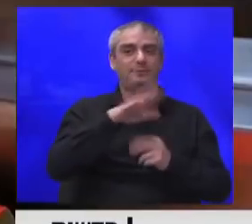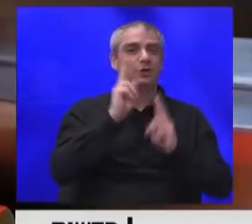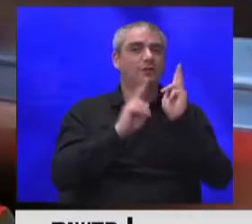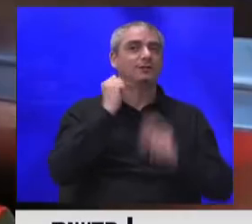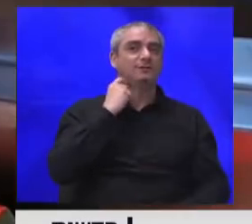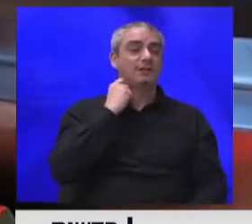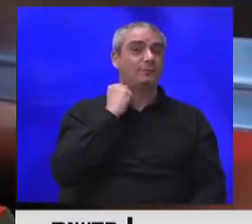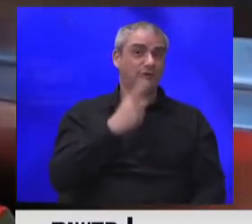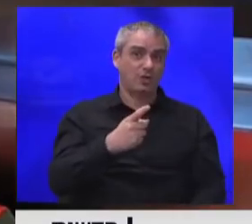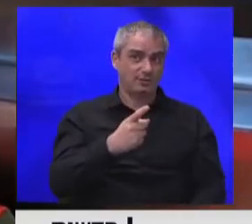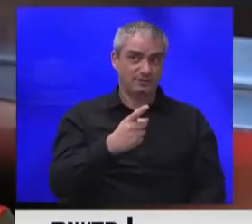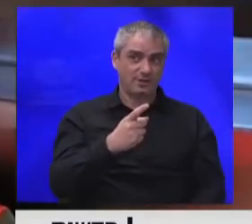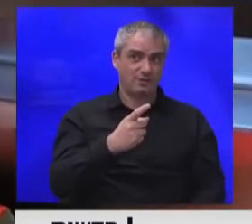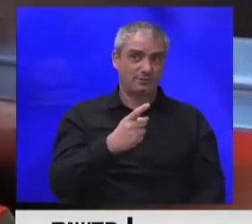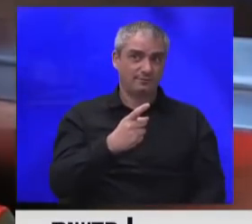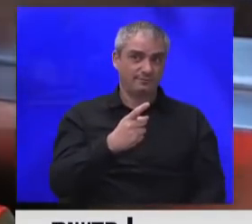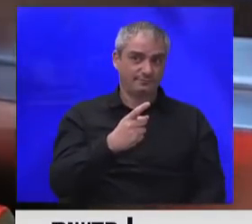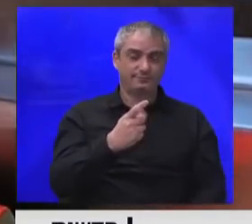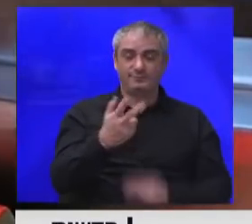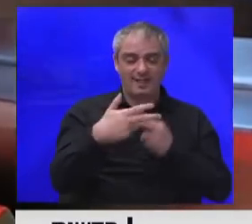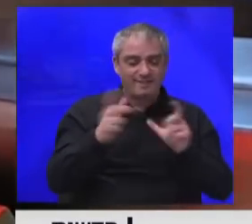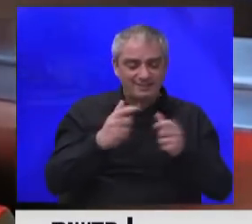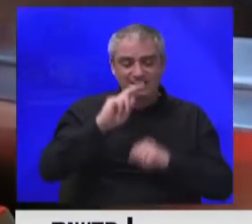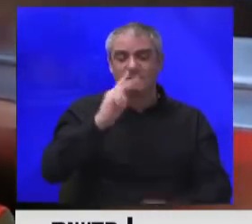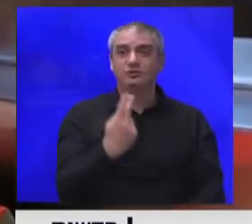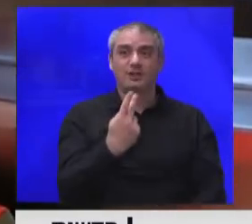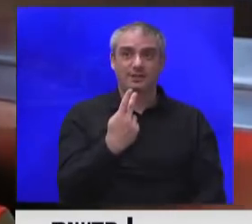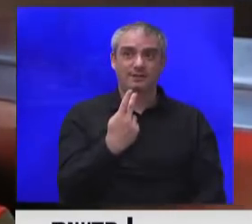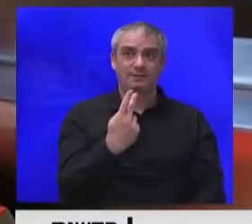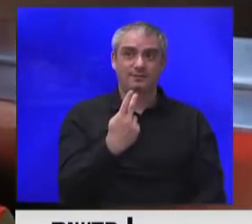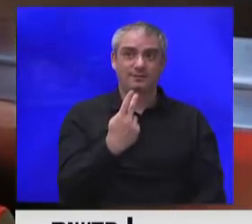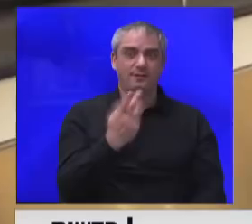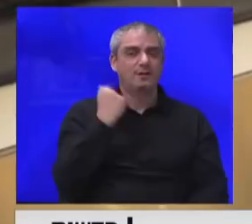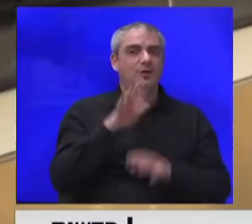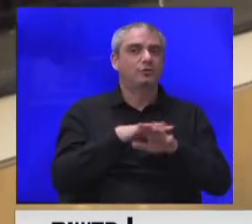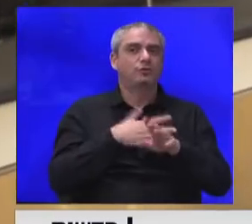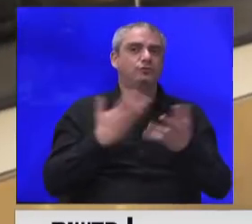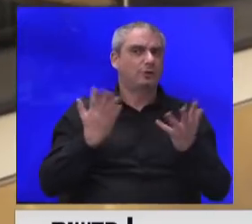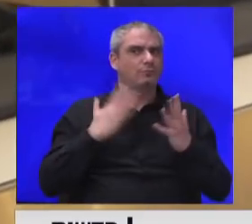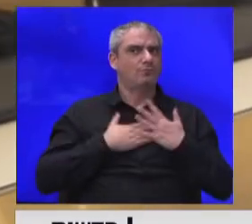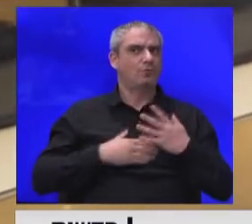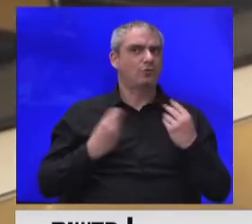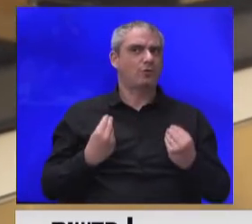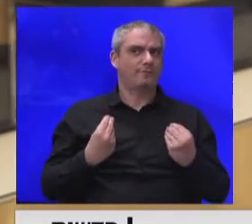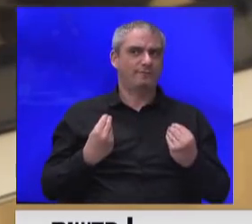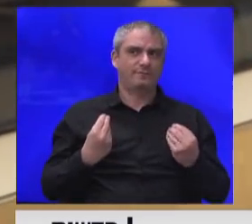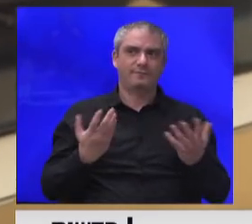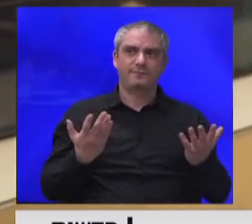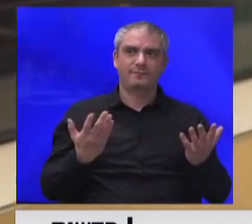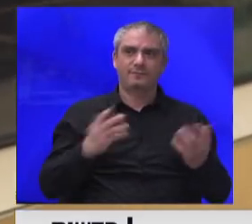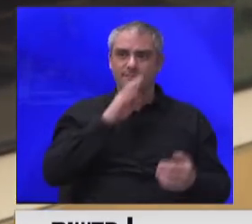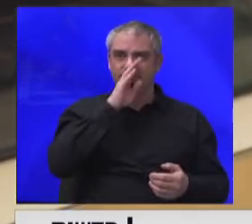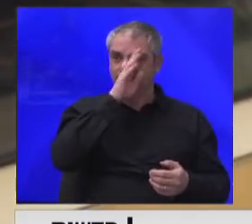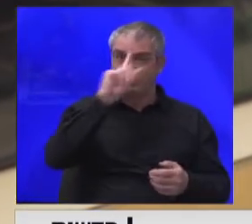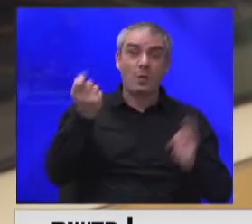באזור התעשייה בראשון לציון לקראת הסגר השני. הייתה תחושה מאוד טובה לגבי זה. דווקא כשכולם